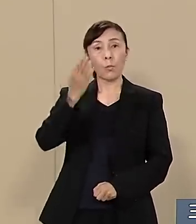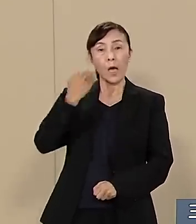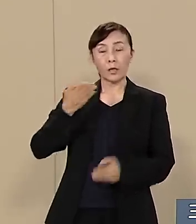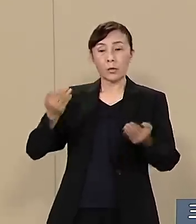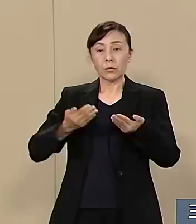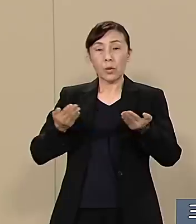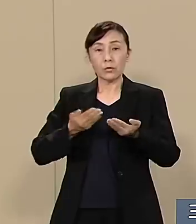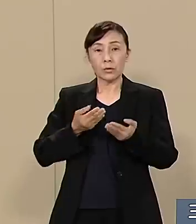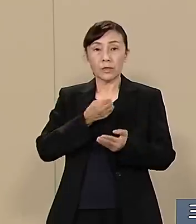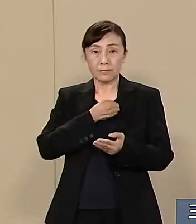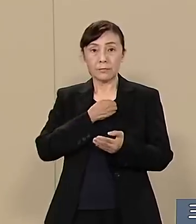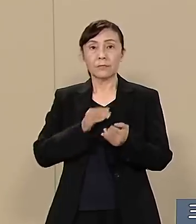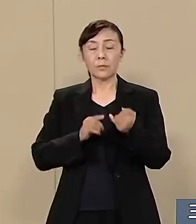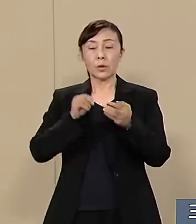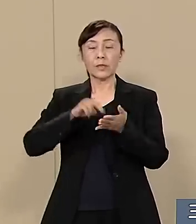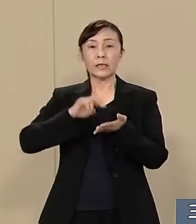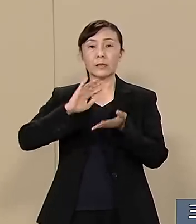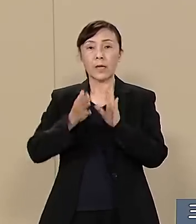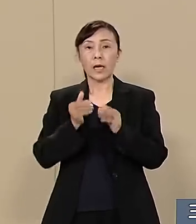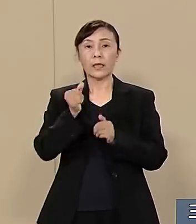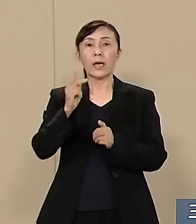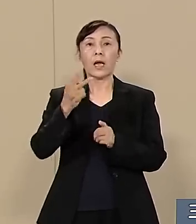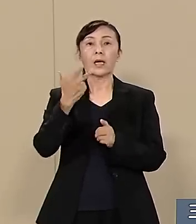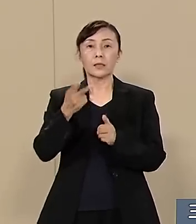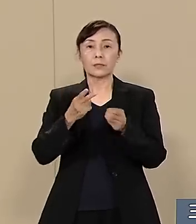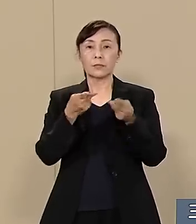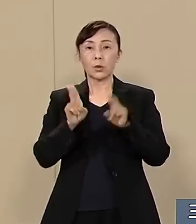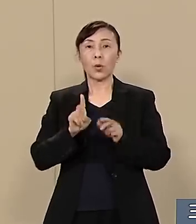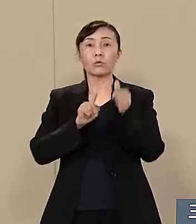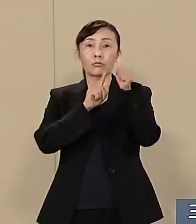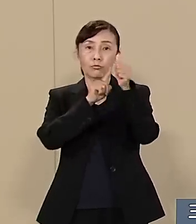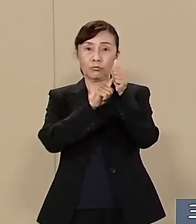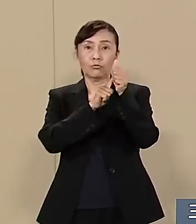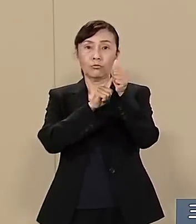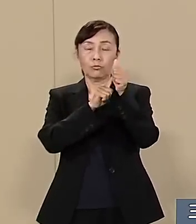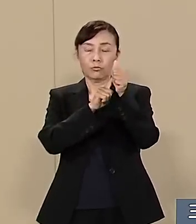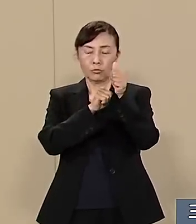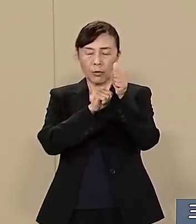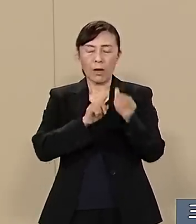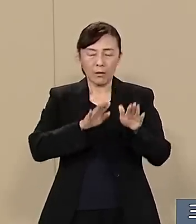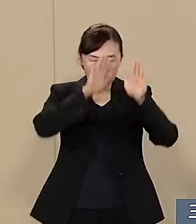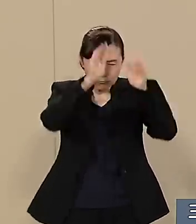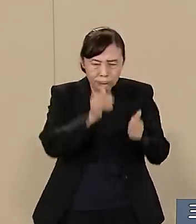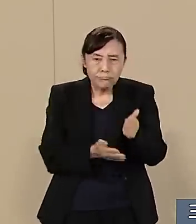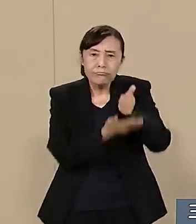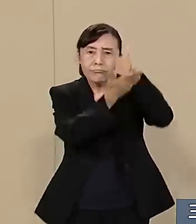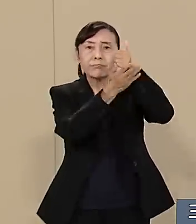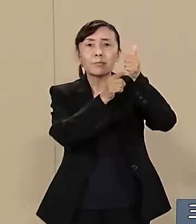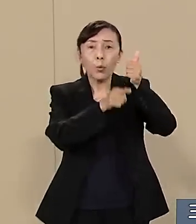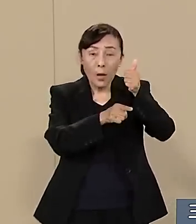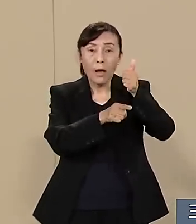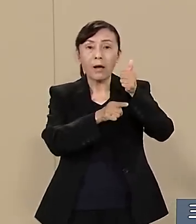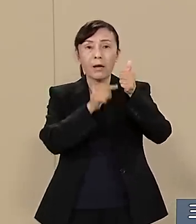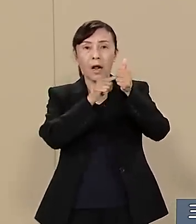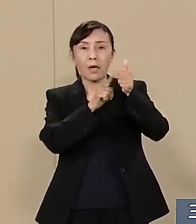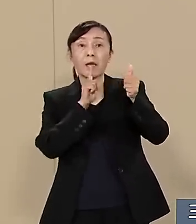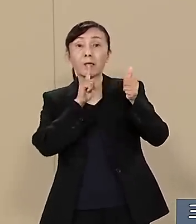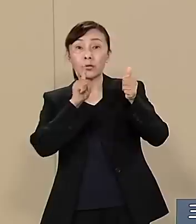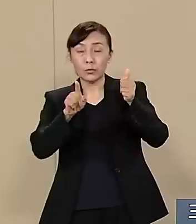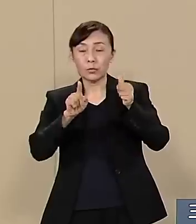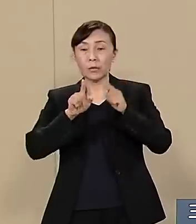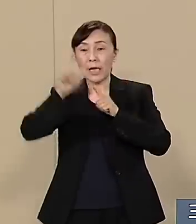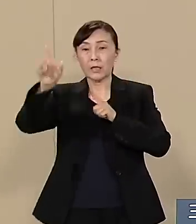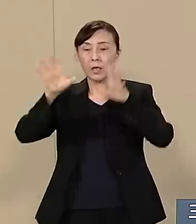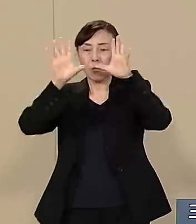nhk職員であった立花隆投手の立花隆はカルトであるとか立花孝志が唱える